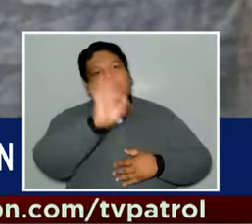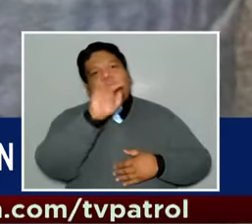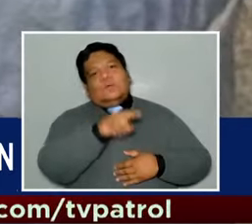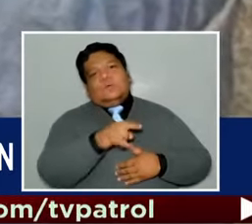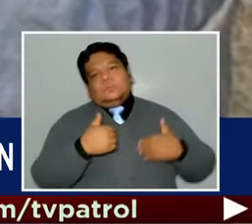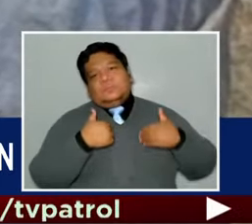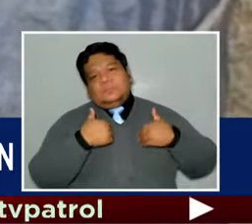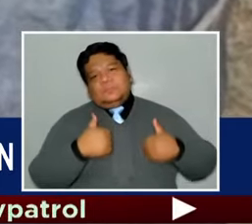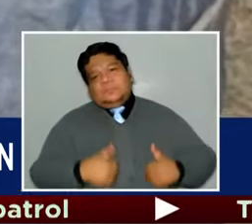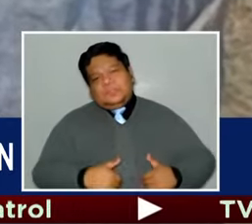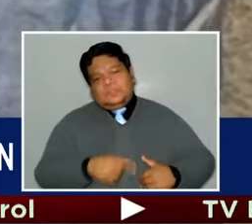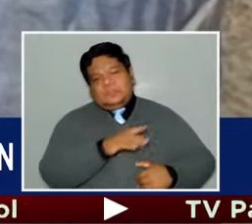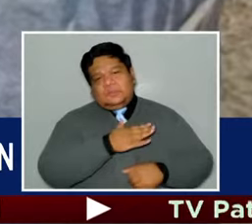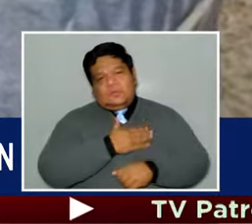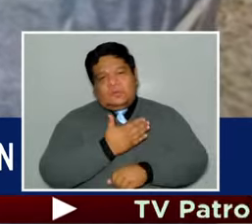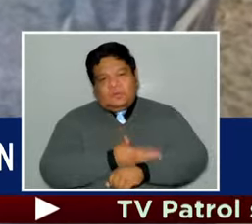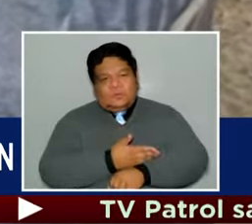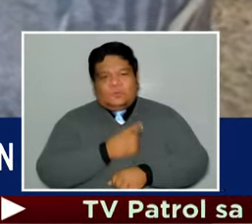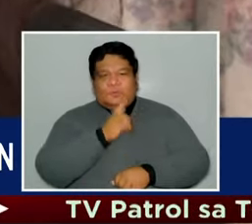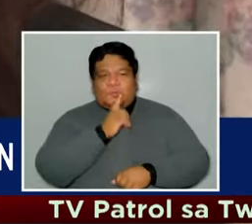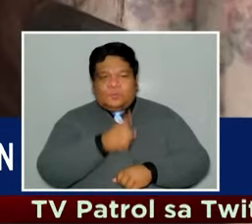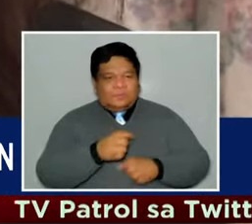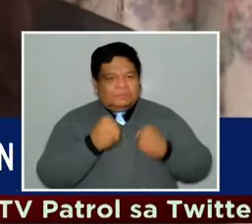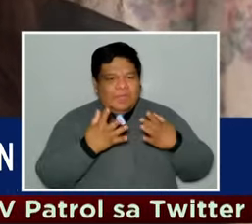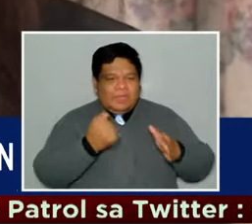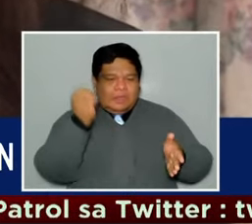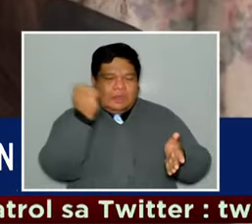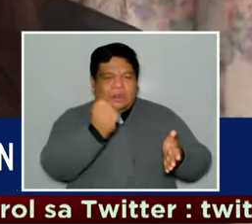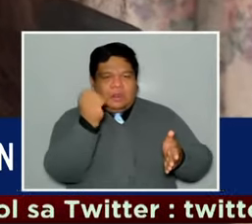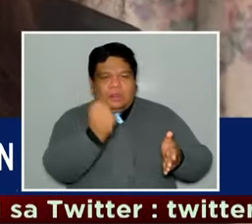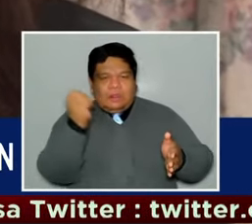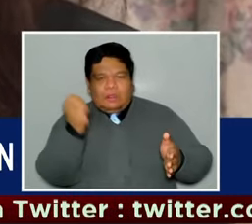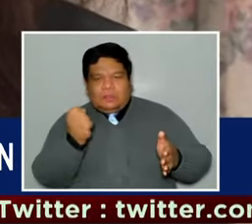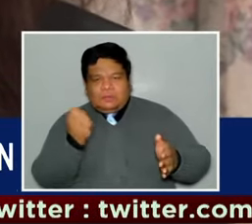biktima na tadtad ng mga saksak. Magpakita siya.